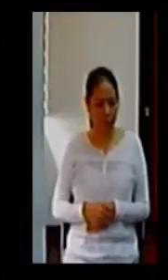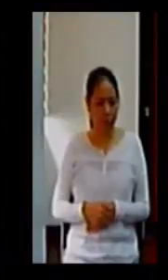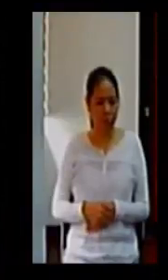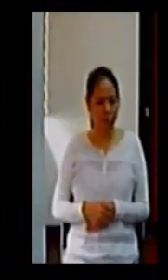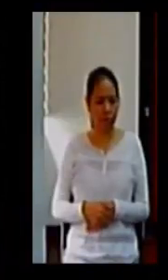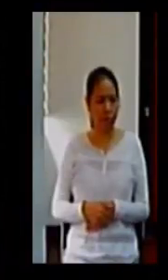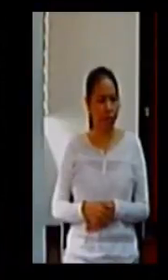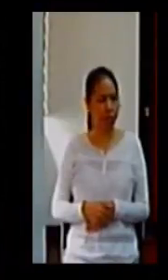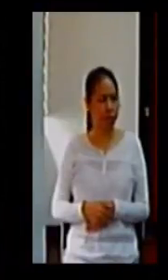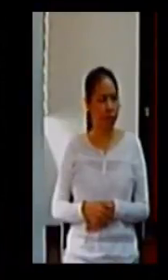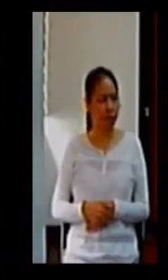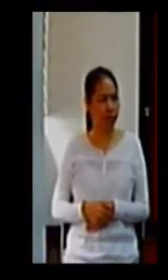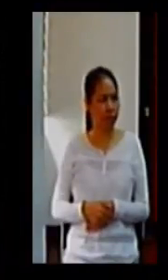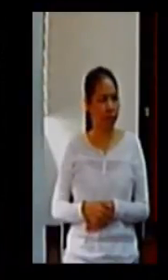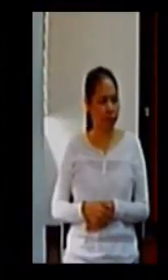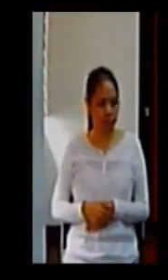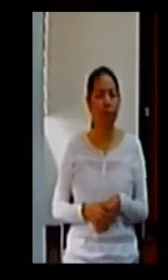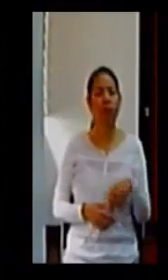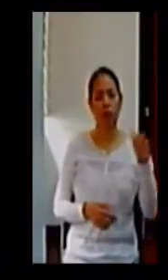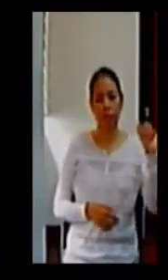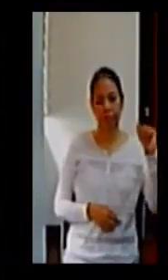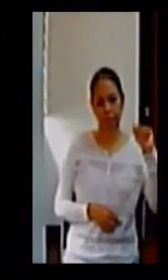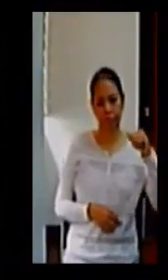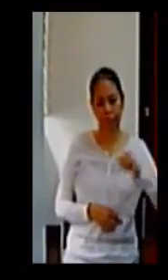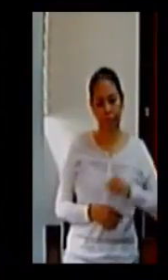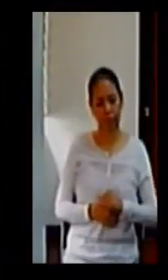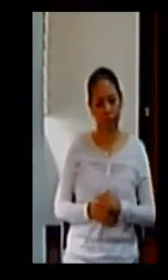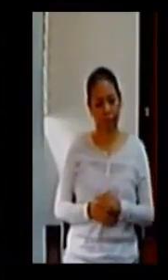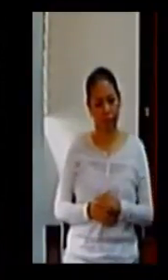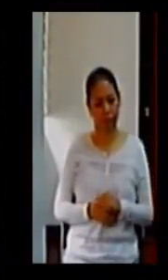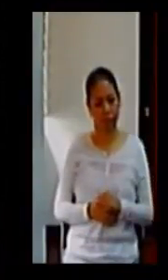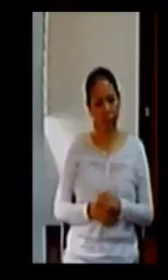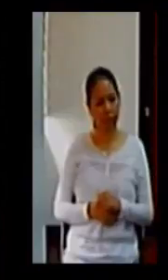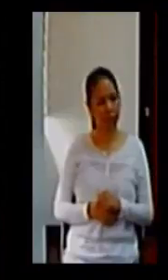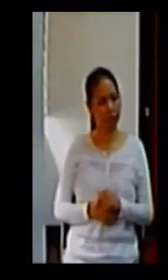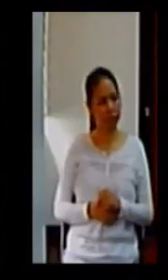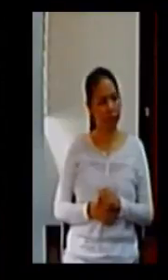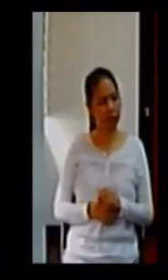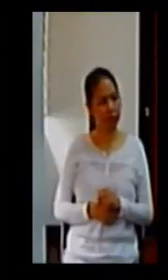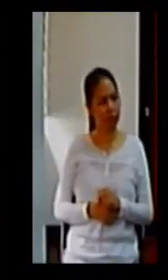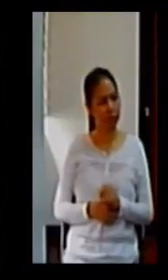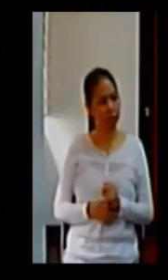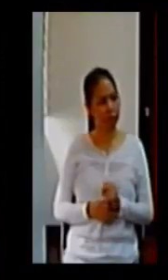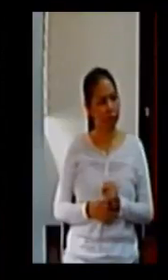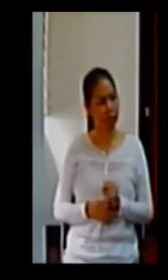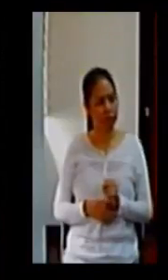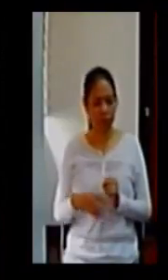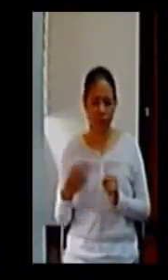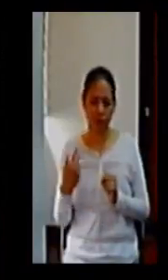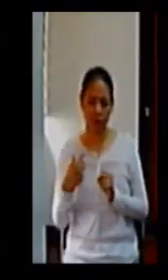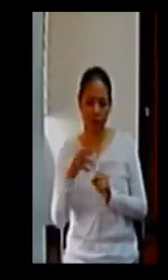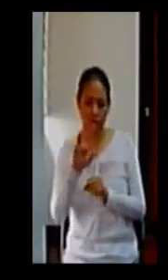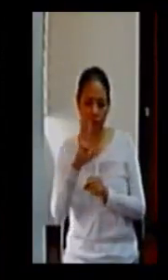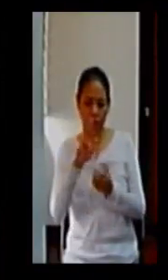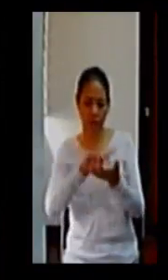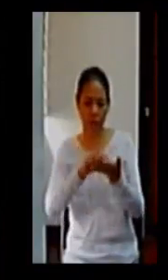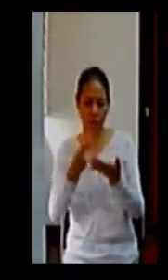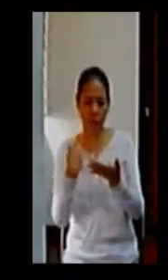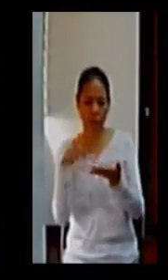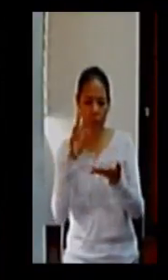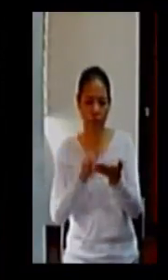Kung naalala mo ba? Opo, ma'am. Sa pangatlong pahinang ito, meron pong pirma. Pakitingnan